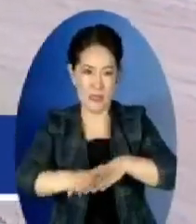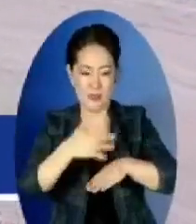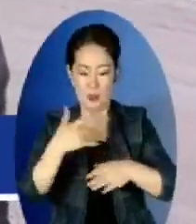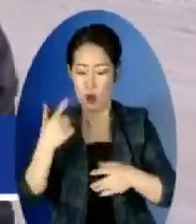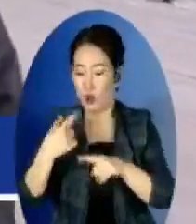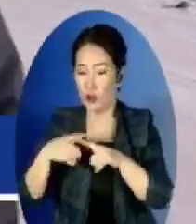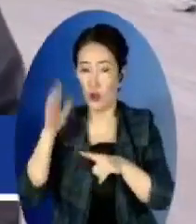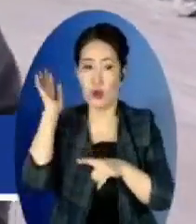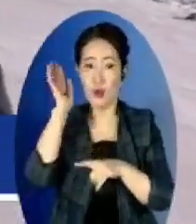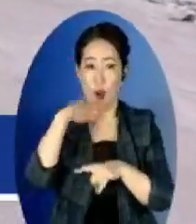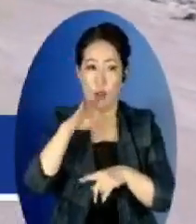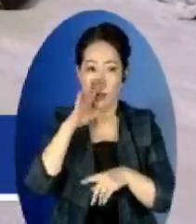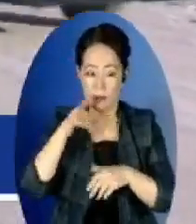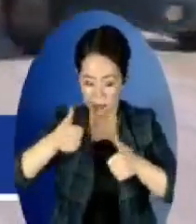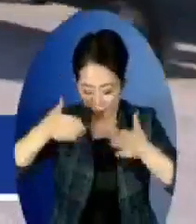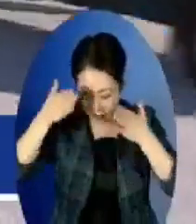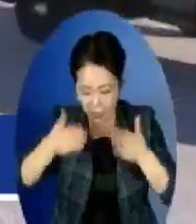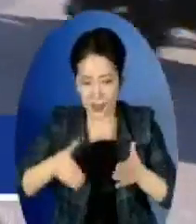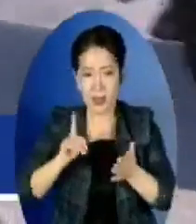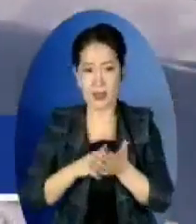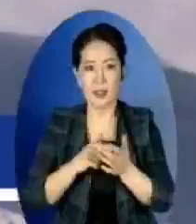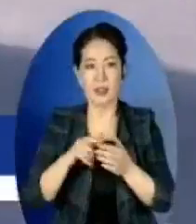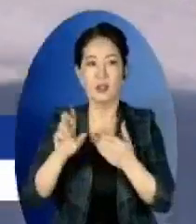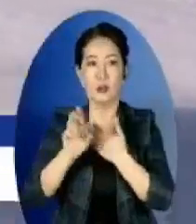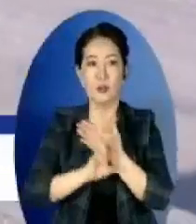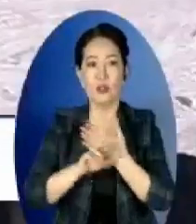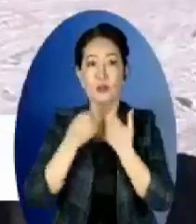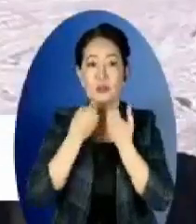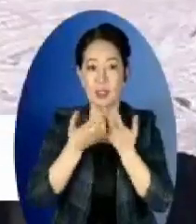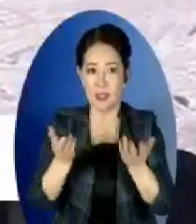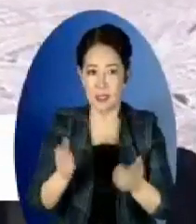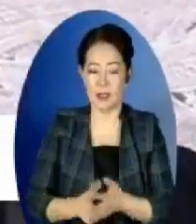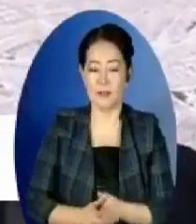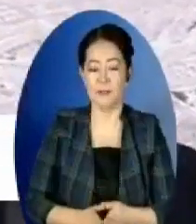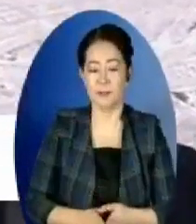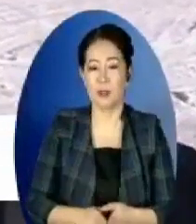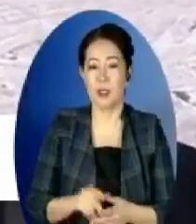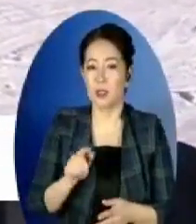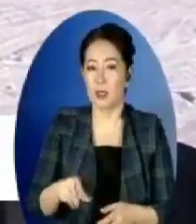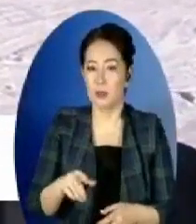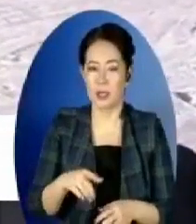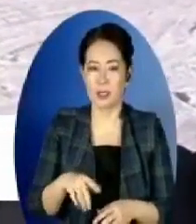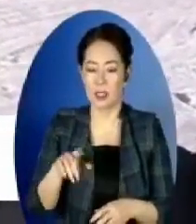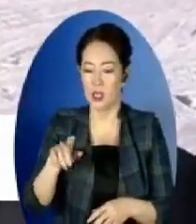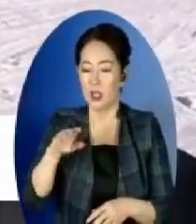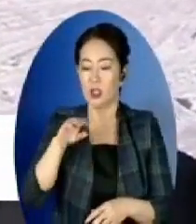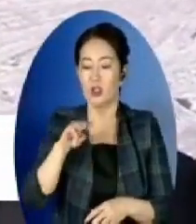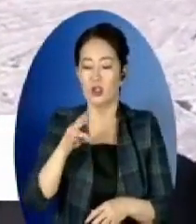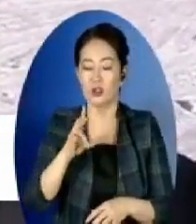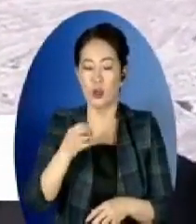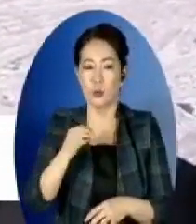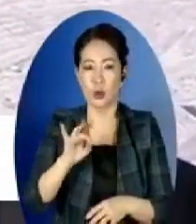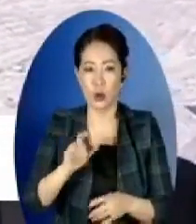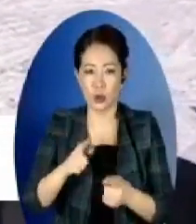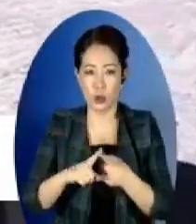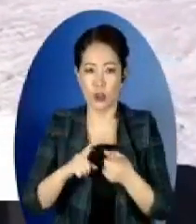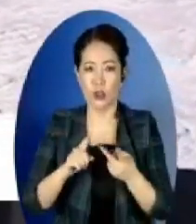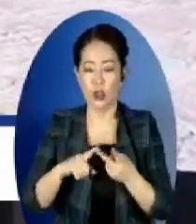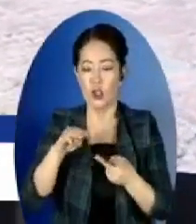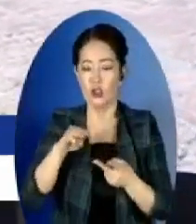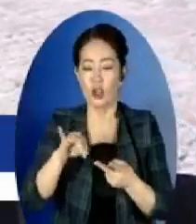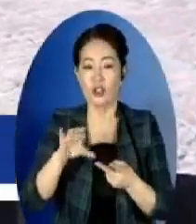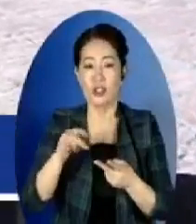нутгад зорчиж байгаа бол бас анхааралтай явахыг сэрэмжлүүлж ирсэн юм аа. Ялангуяа одоо манай төдөвтэй нөмөрг тосон зөнгөл сумын